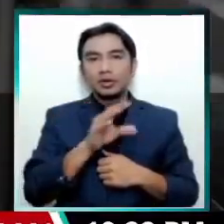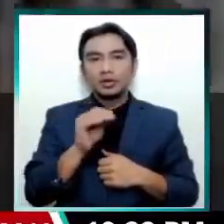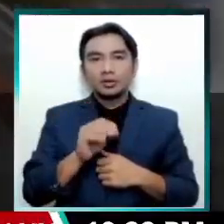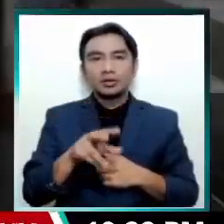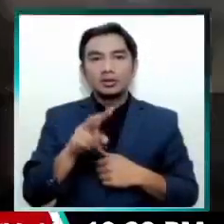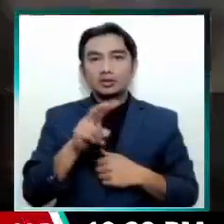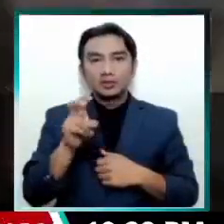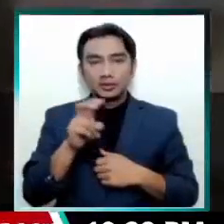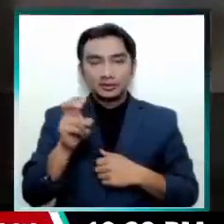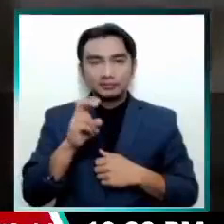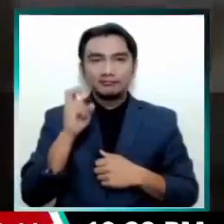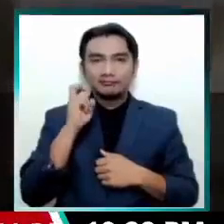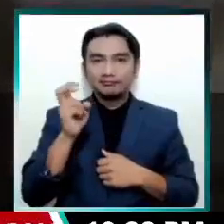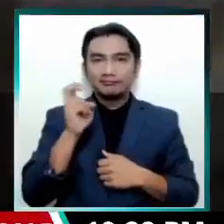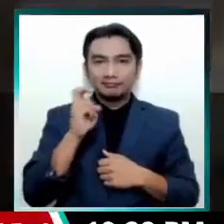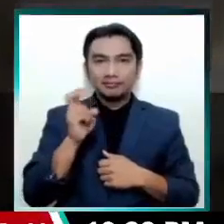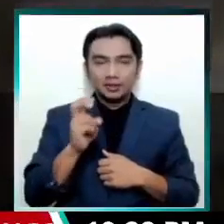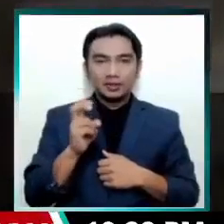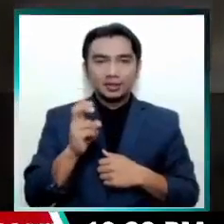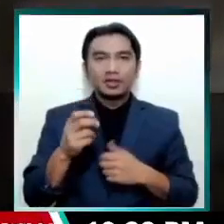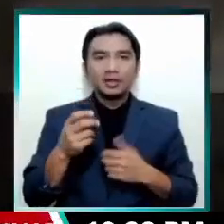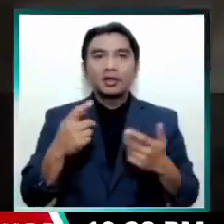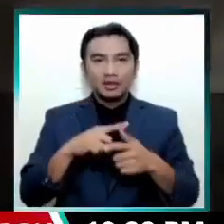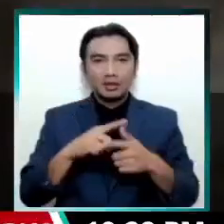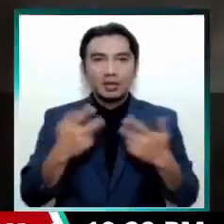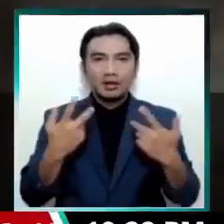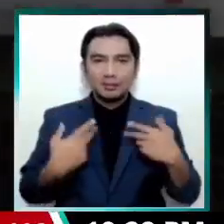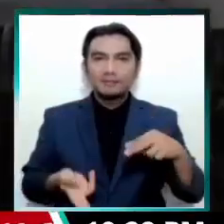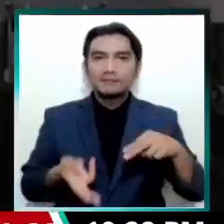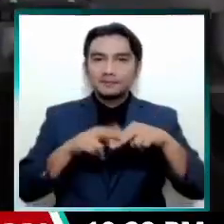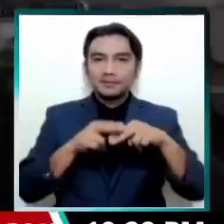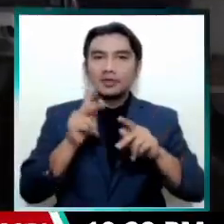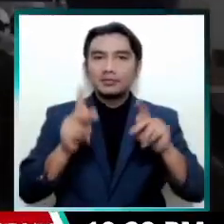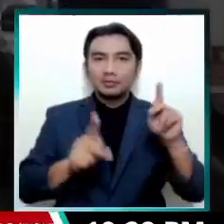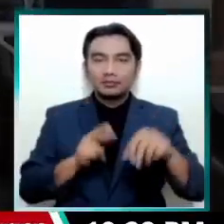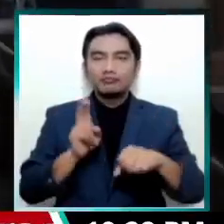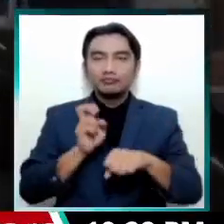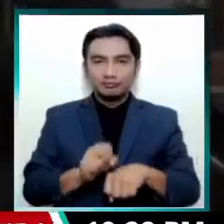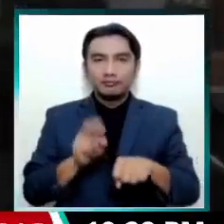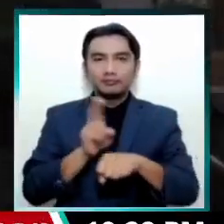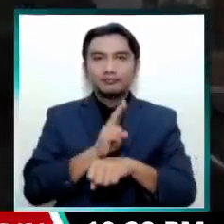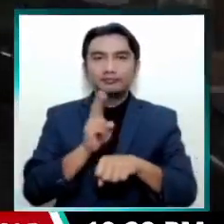peak hours, kaya madaragdagan din ang may sasakay. Mas bumilis rin ang